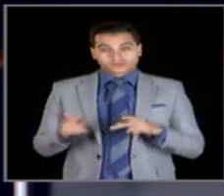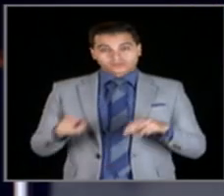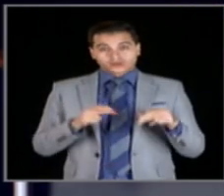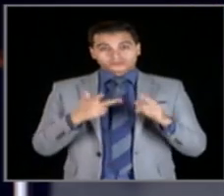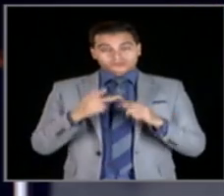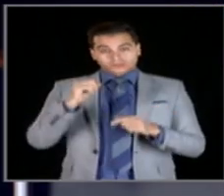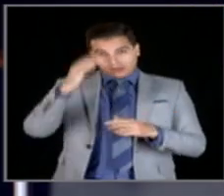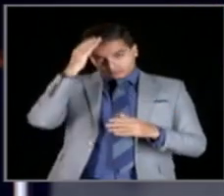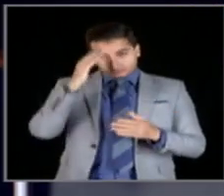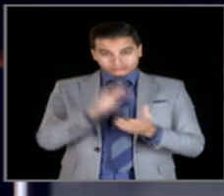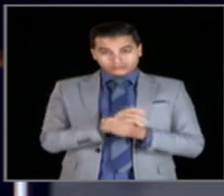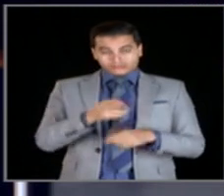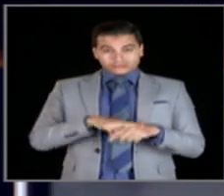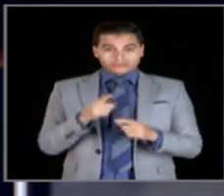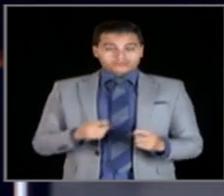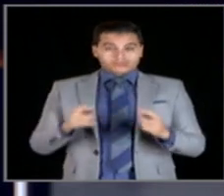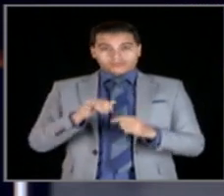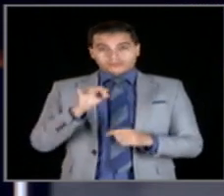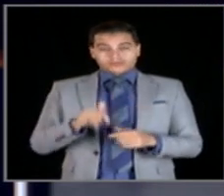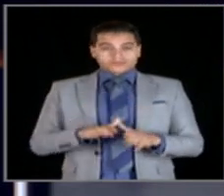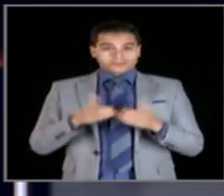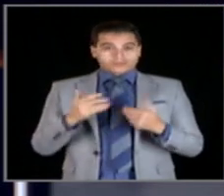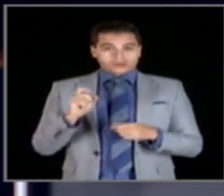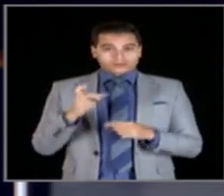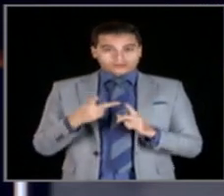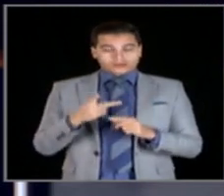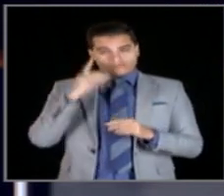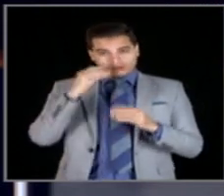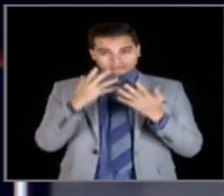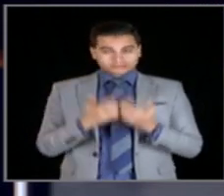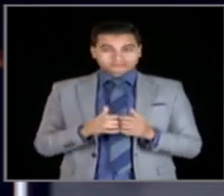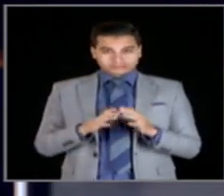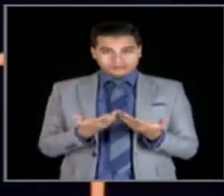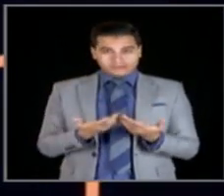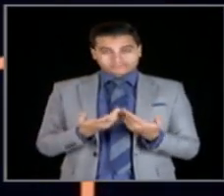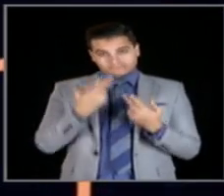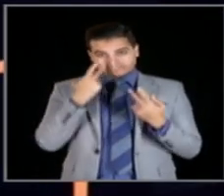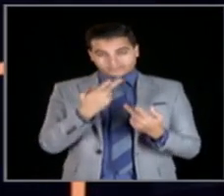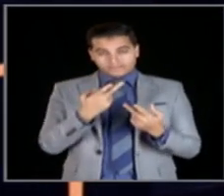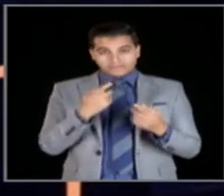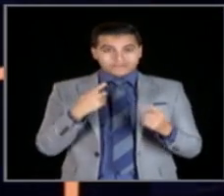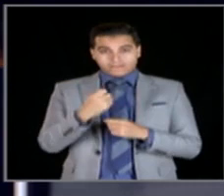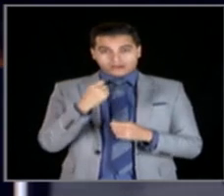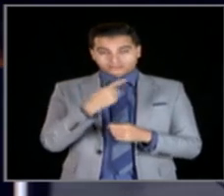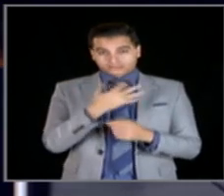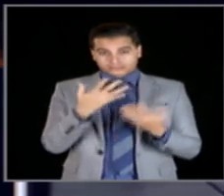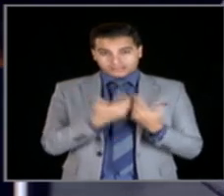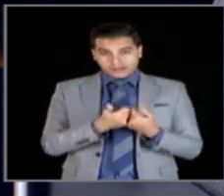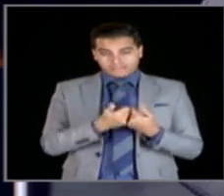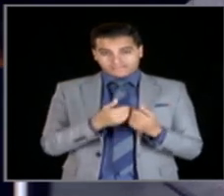الموسم الثالث عبقرية الأصحاب، مباراة مهمة في المجموعة الثانية، وهفكركم بالنتيجة. الضربة القاضية